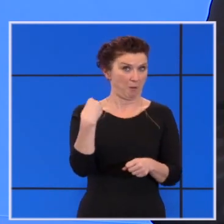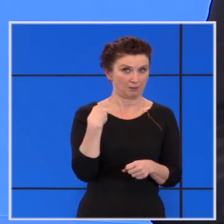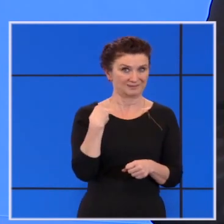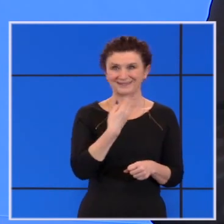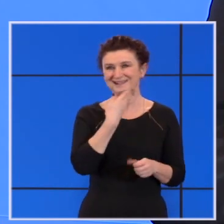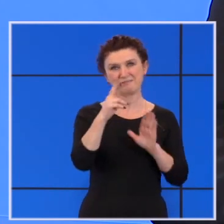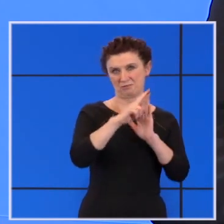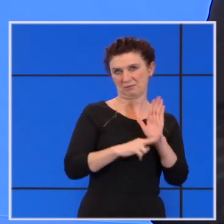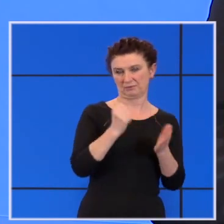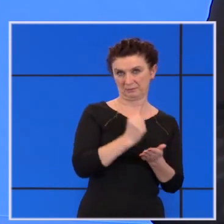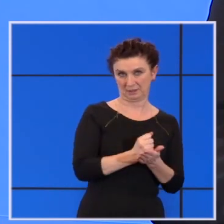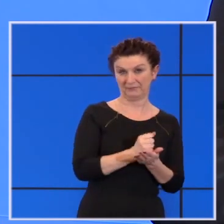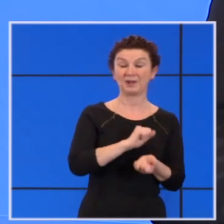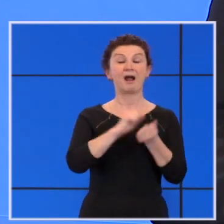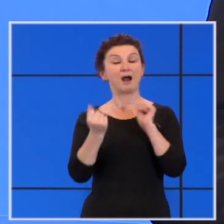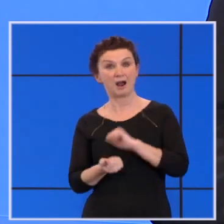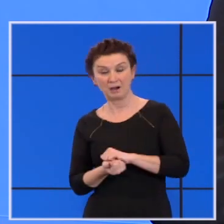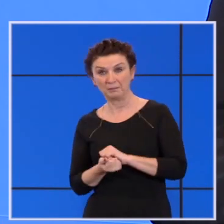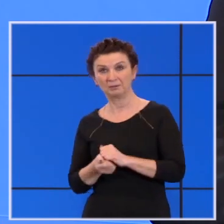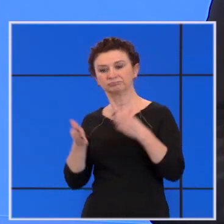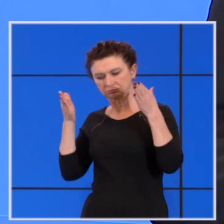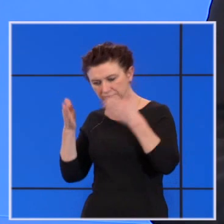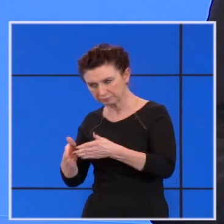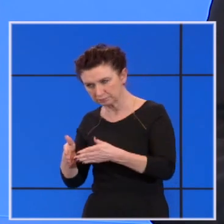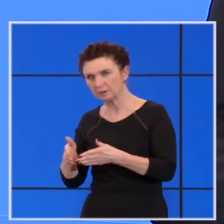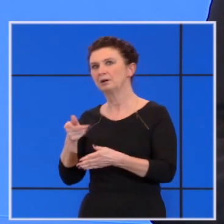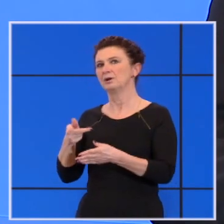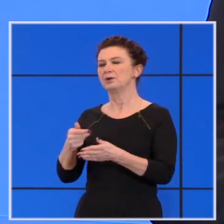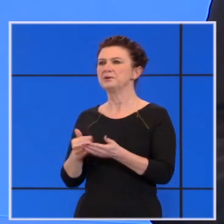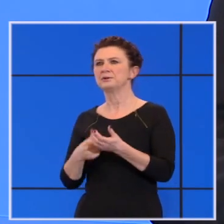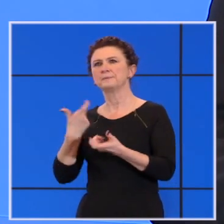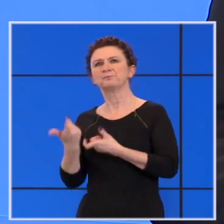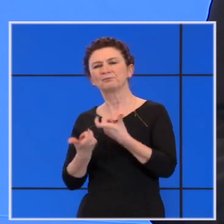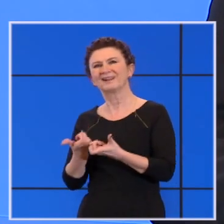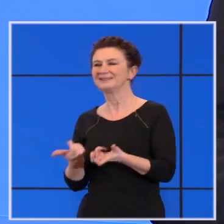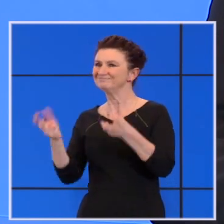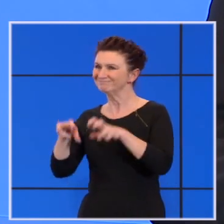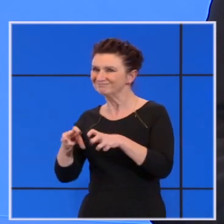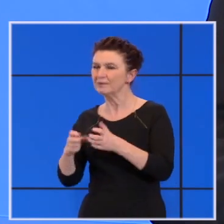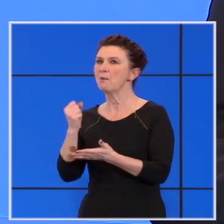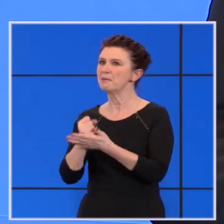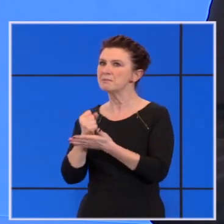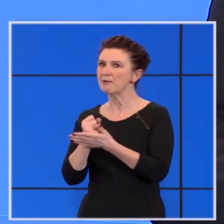tym, budujemy prawo, które pozwoli bezpiecznie zadbać i o godność ludzką, ale jednocześnie zabezpieczyć